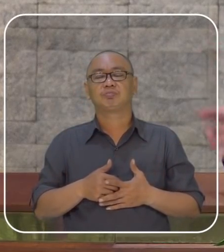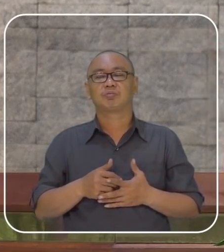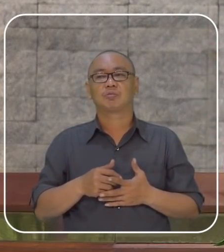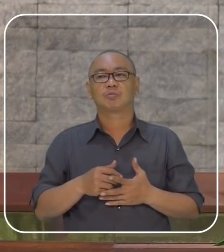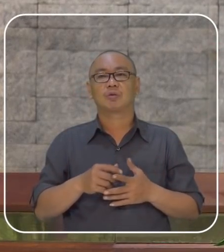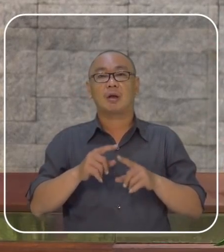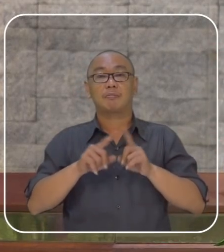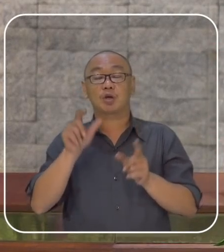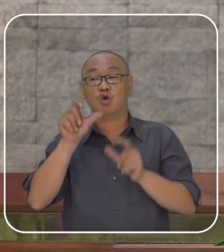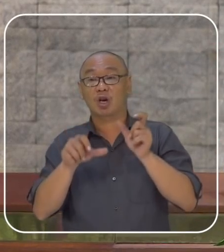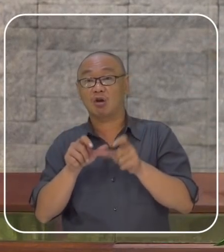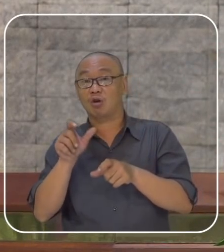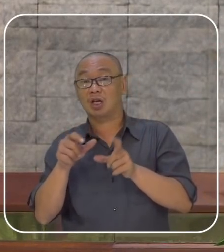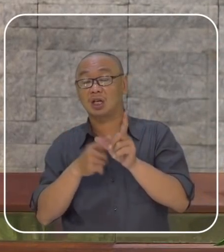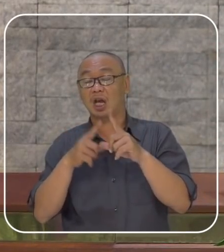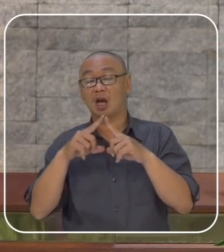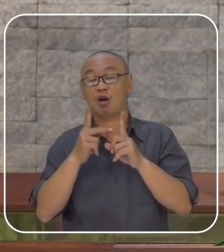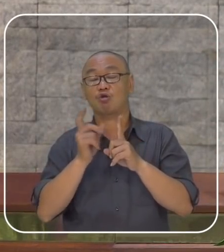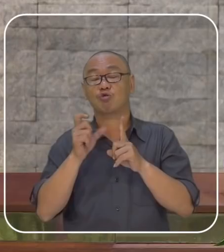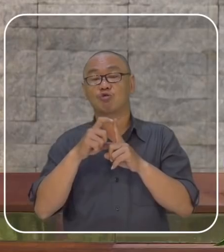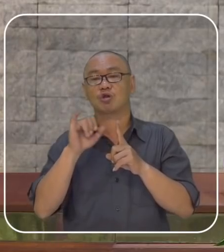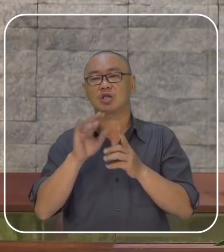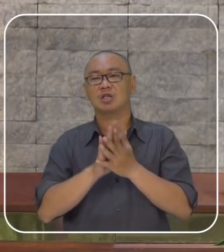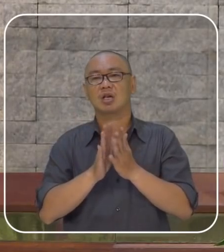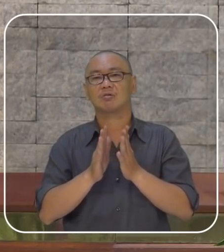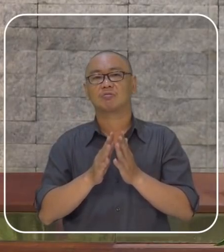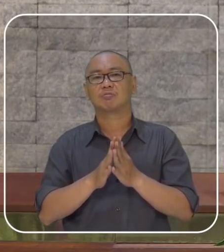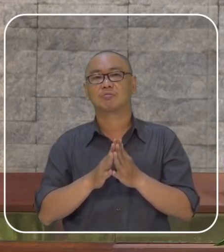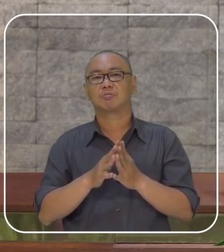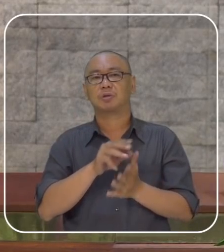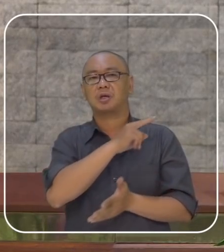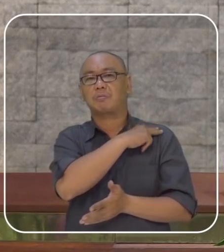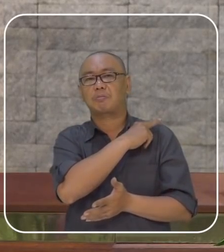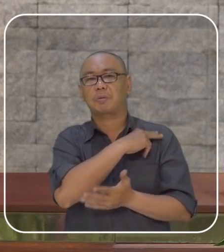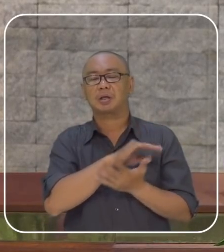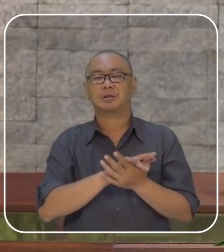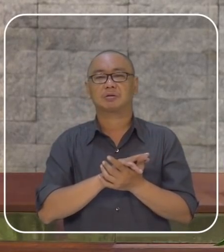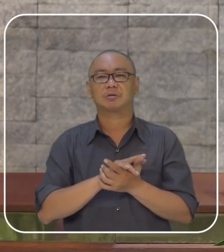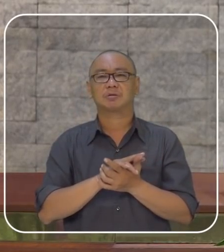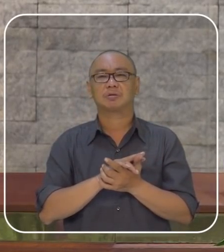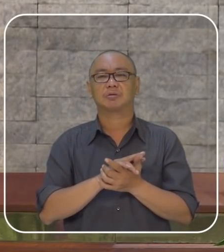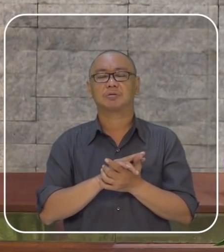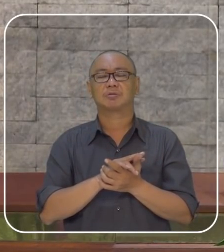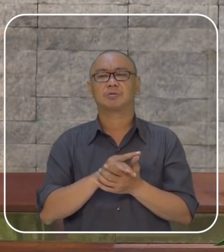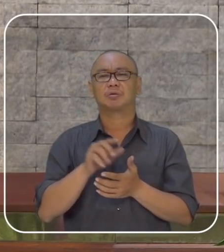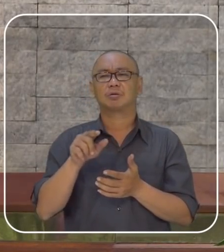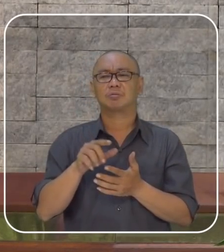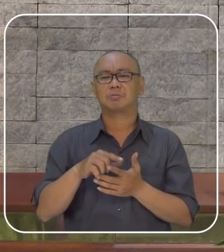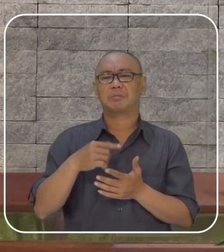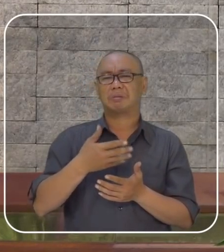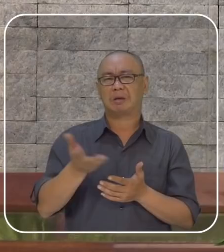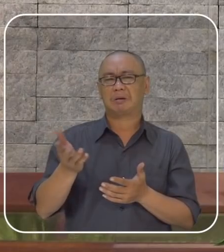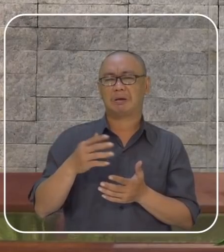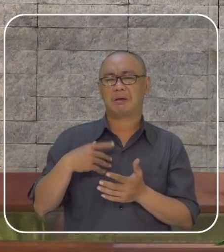orang Yahudi justru dan para pejabat-pejabat bait itu justru meragukan kemesiasan Yesus. Mereka tidak